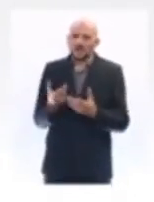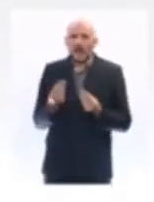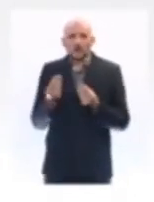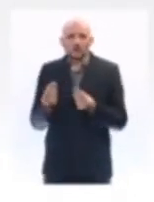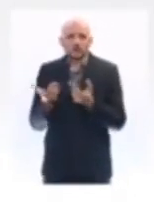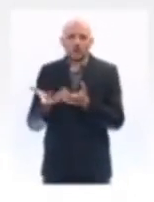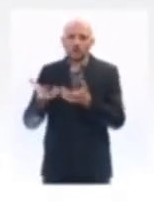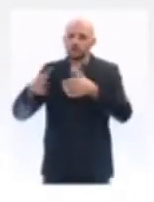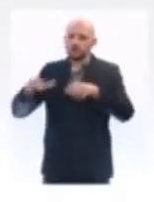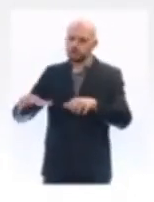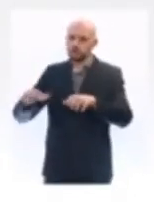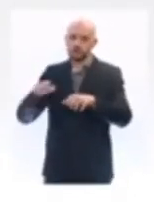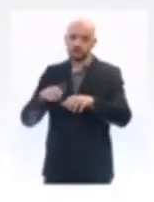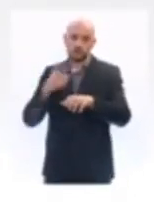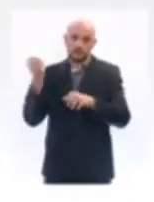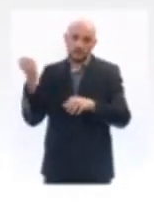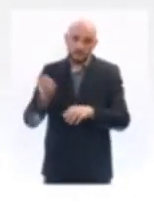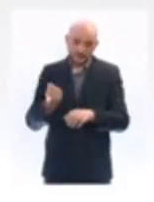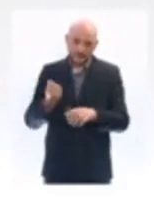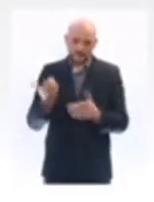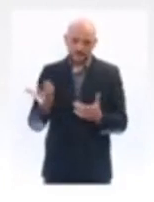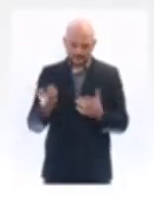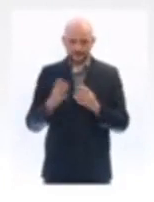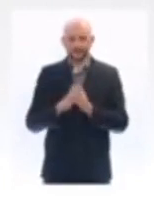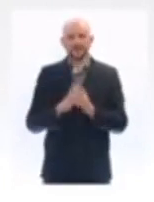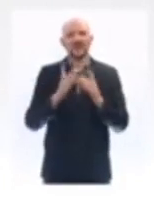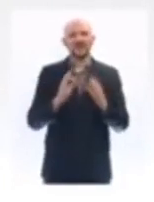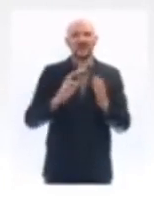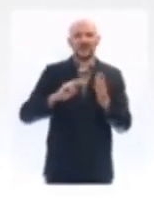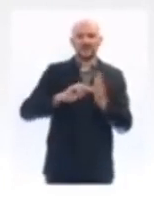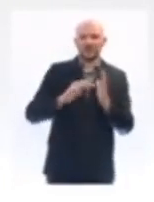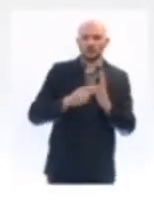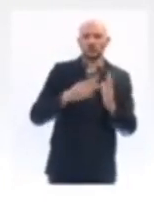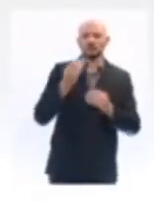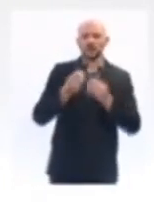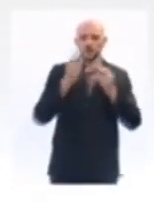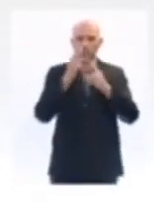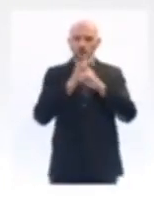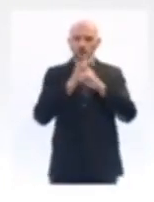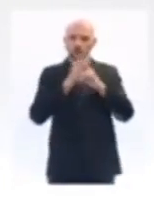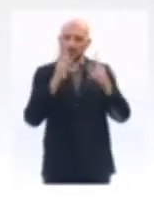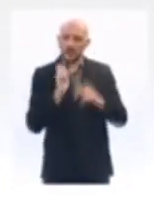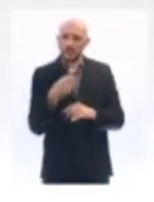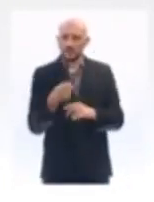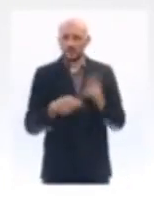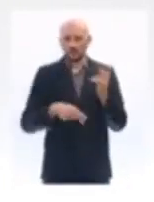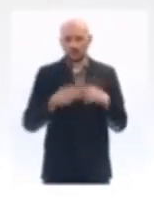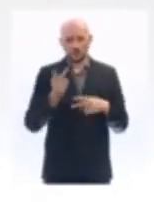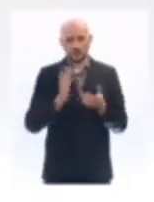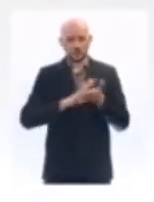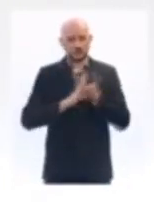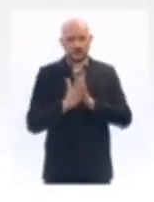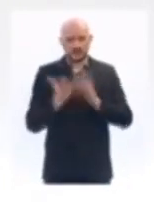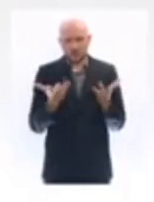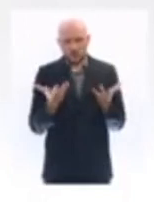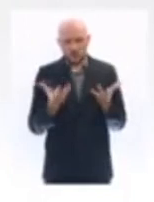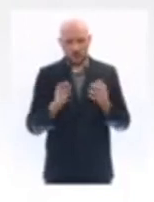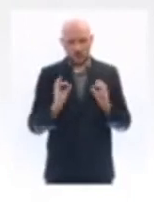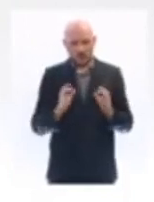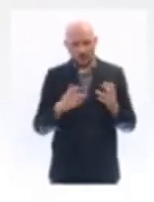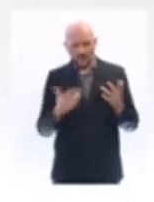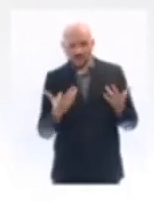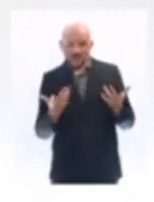des conditions de sécurité sanitaire qui ont été rappelées par le Premier ministre. Je tiens également à dire sur la